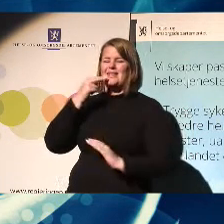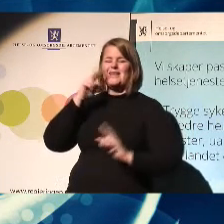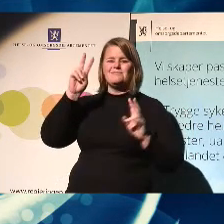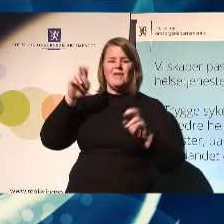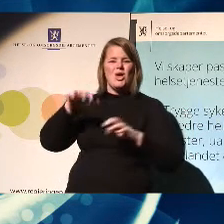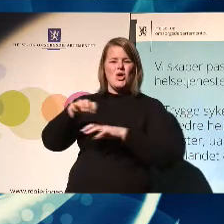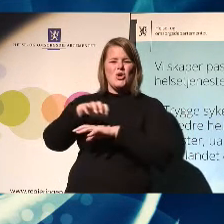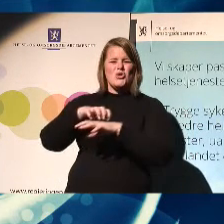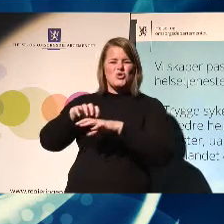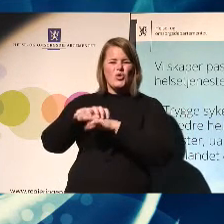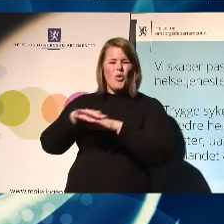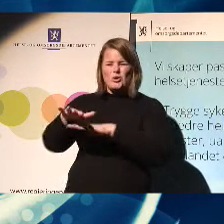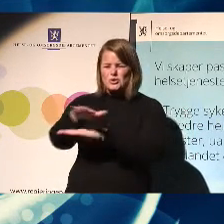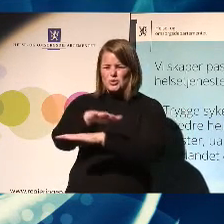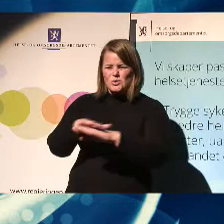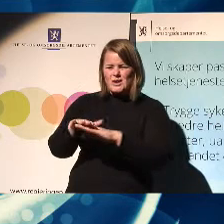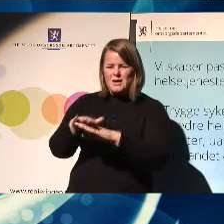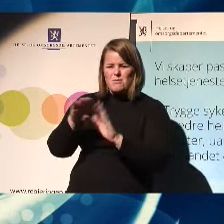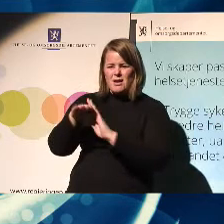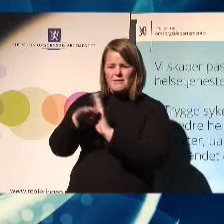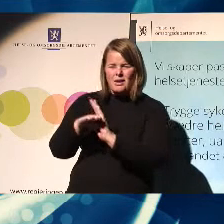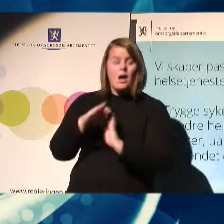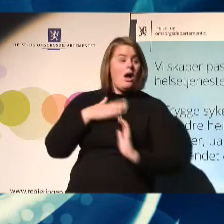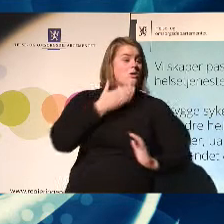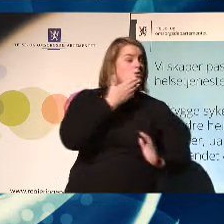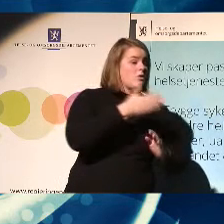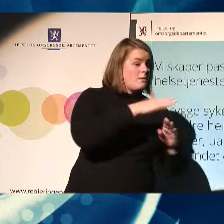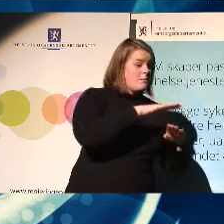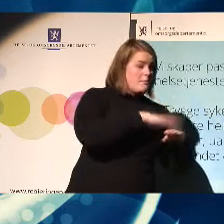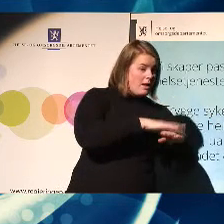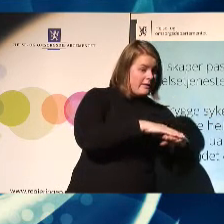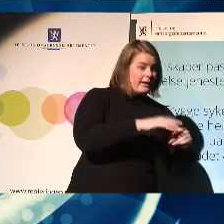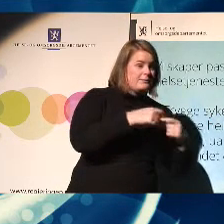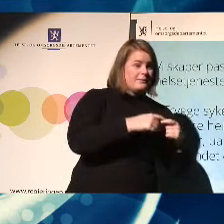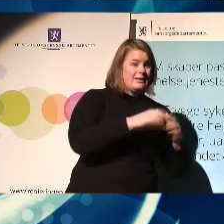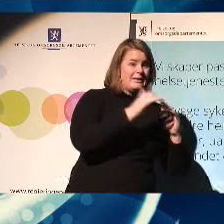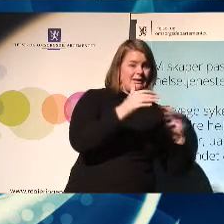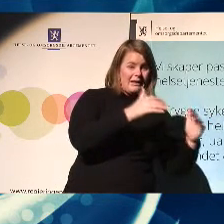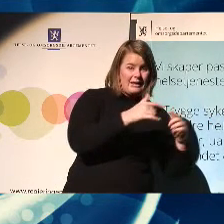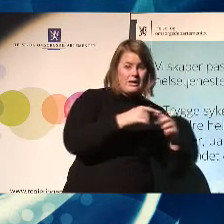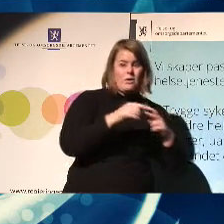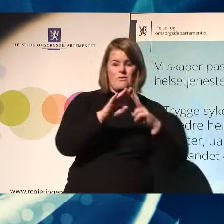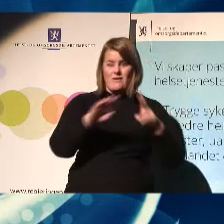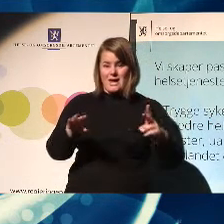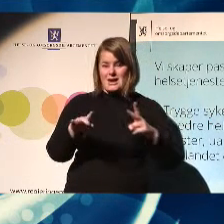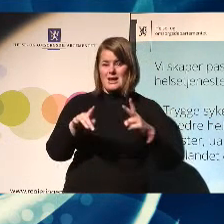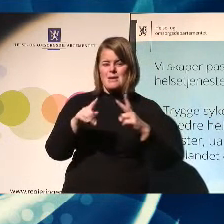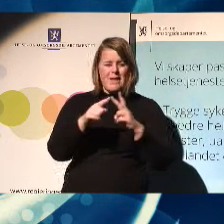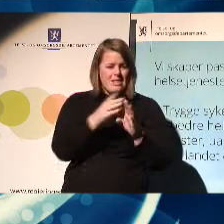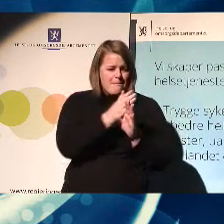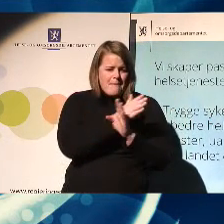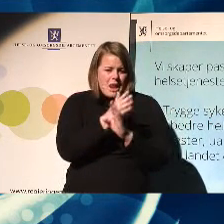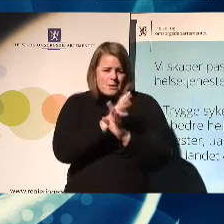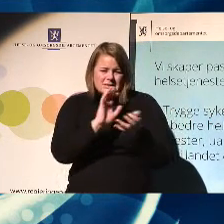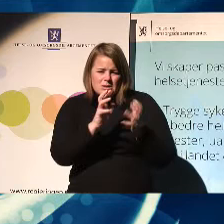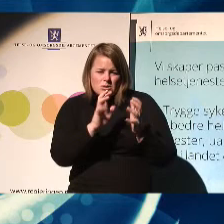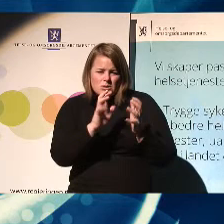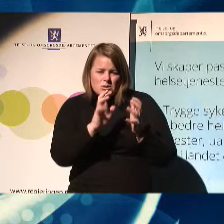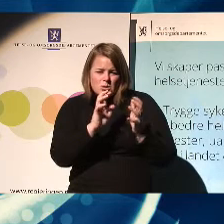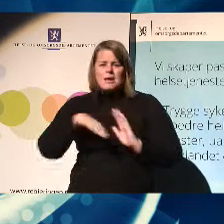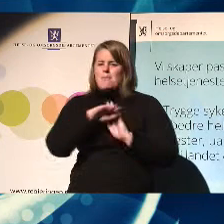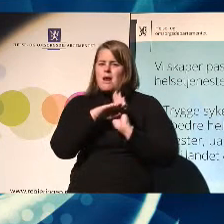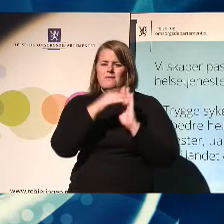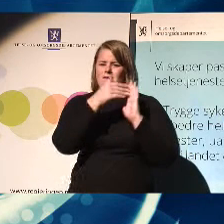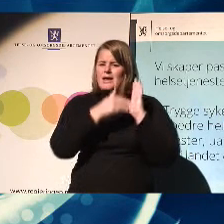Vi har godt planverk for krig, vi har godt planverk for fred, men vi mangler planverk for disse mellomsituasjonene, som